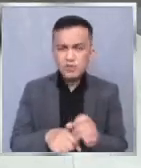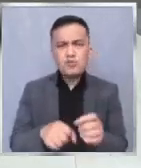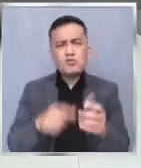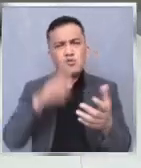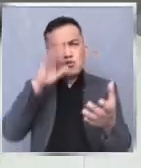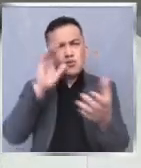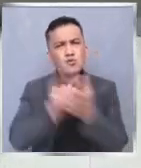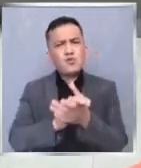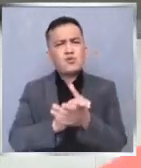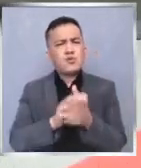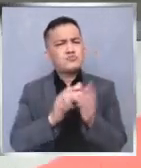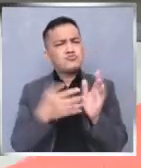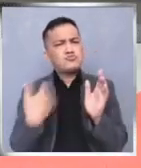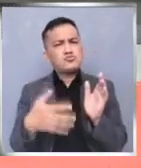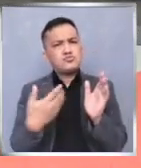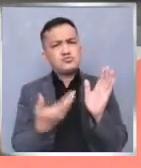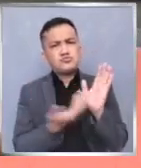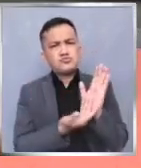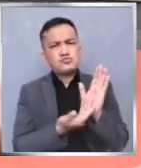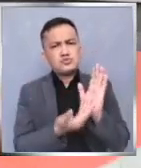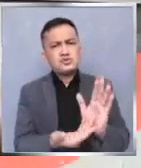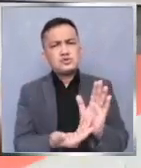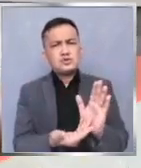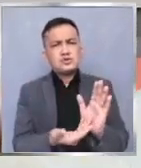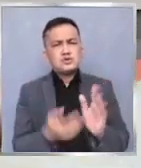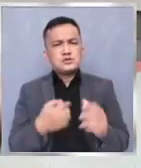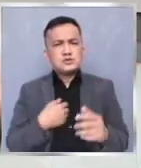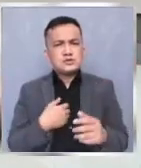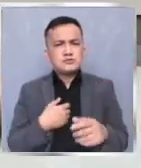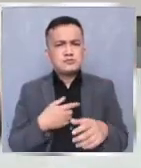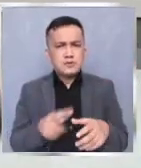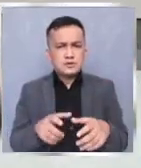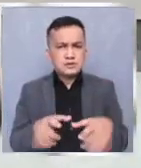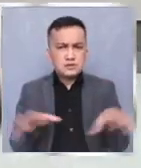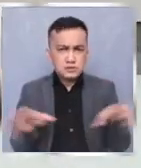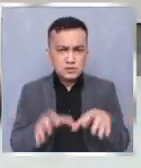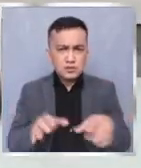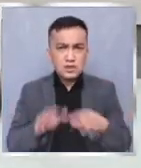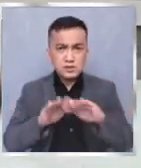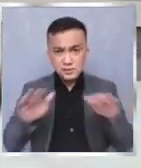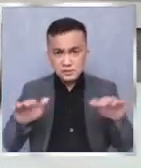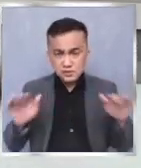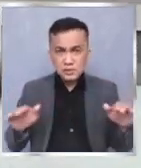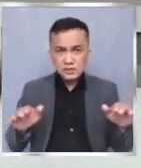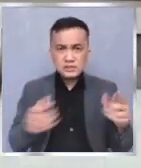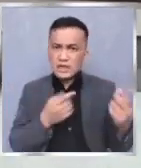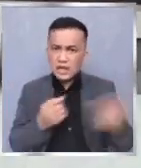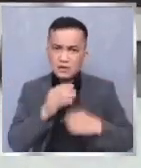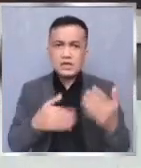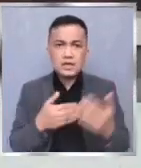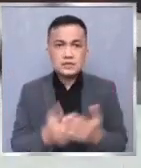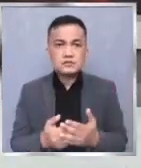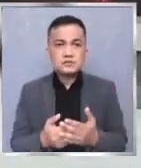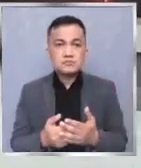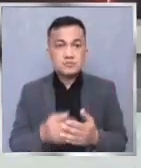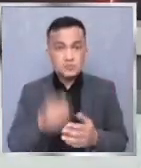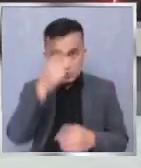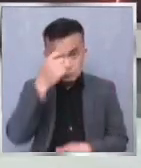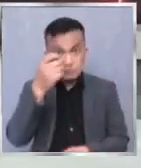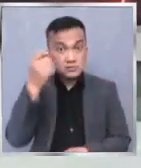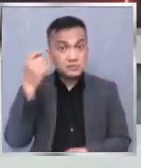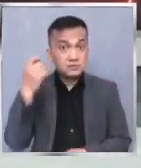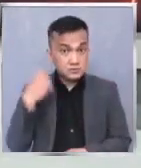ipinapakita at sinasabuhay ng mga kabataan na gagawin ang lahat makatapos lang ng